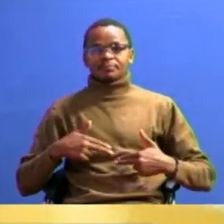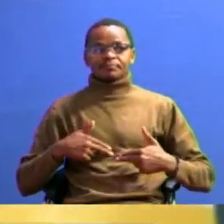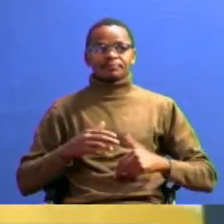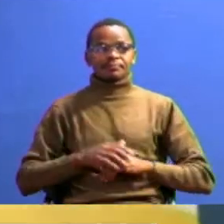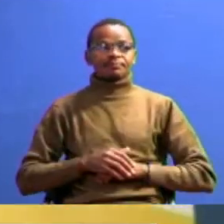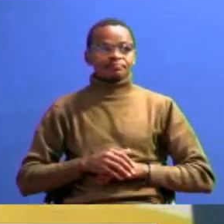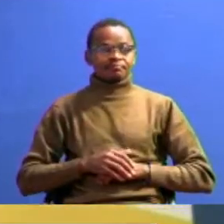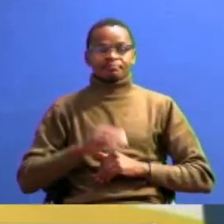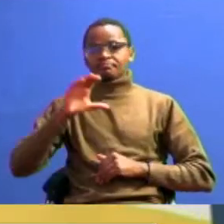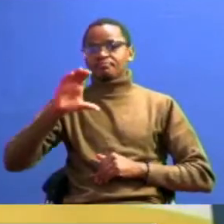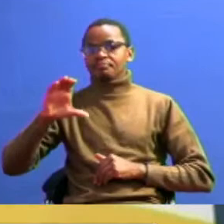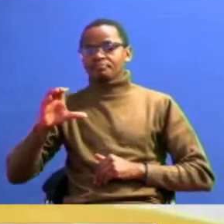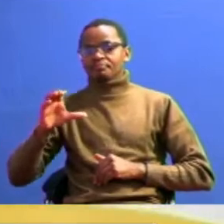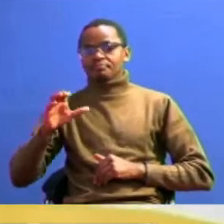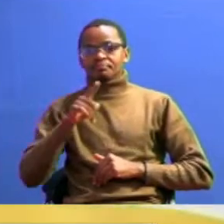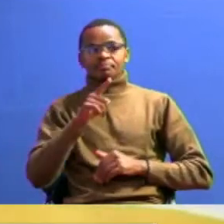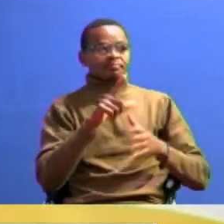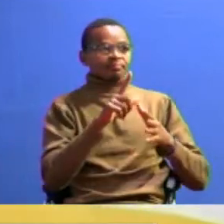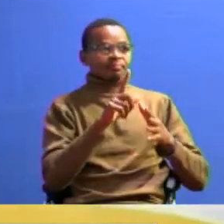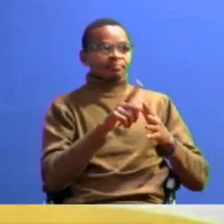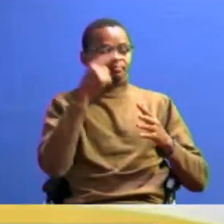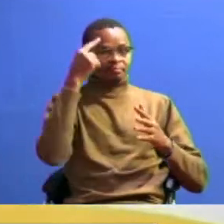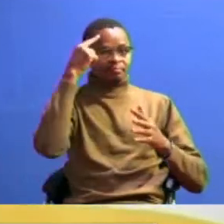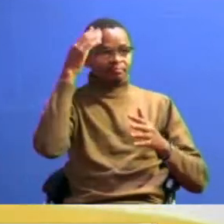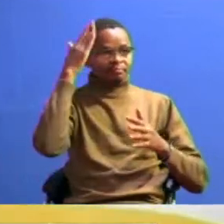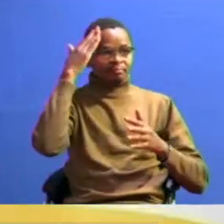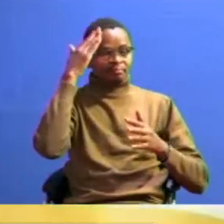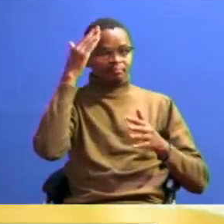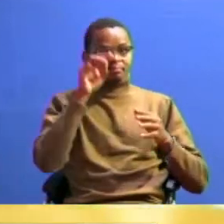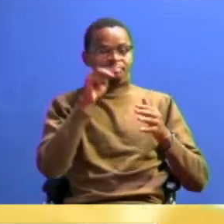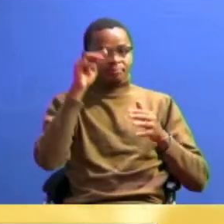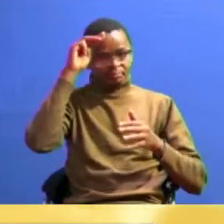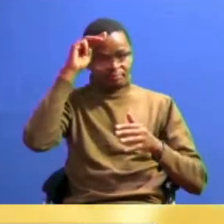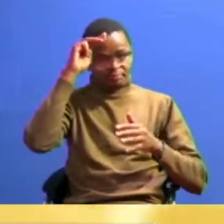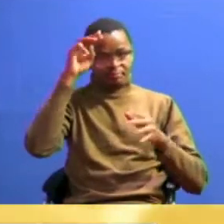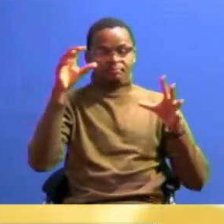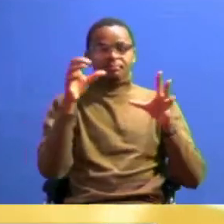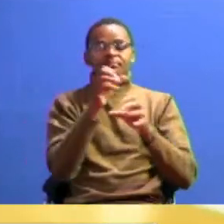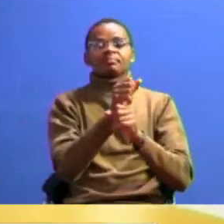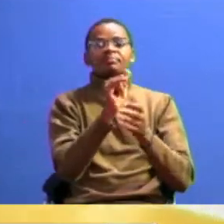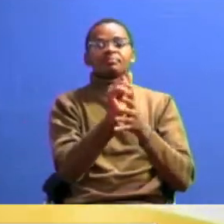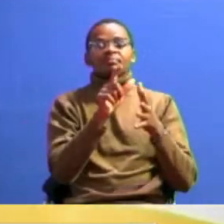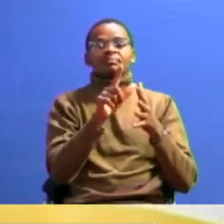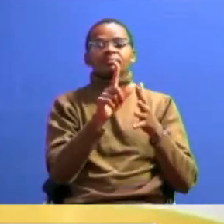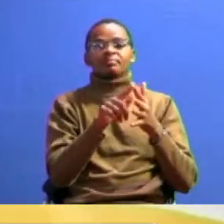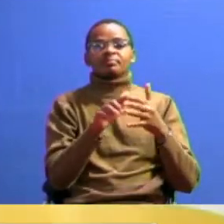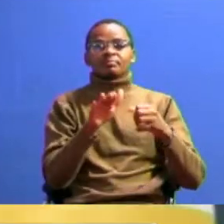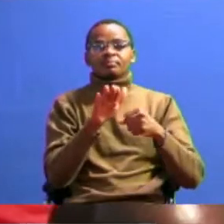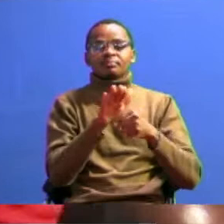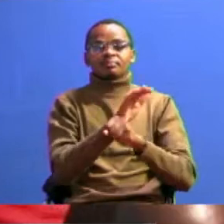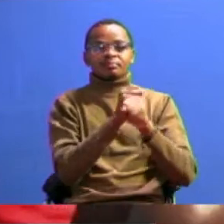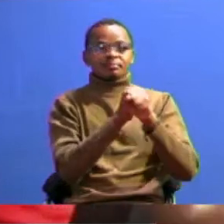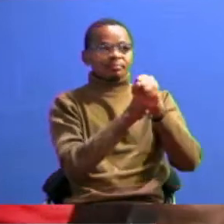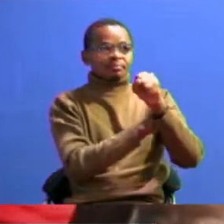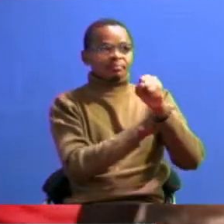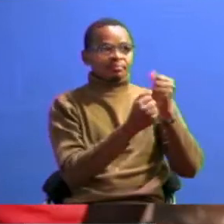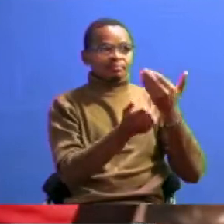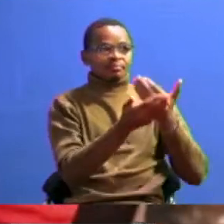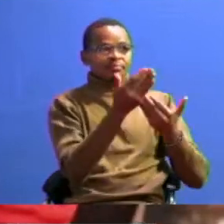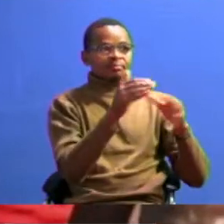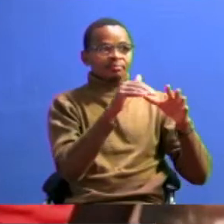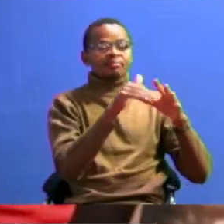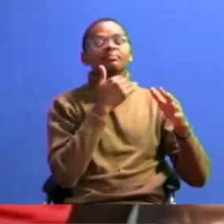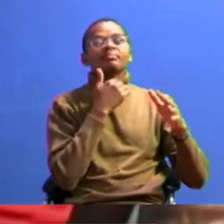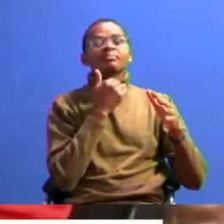The county's ambitious plan aims to establish a robust mental health system that provides comprehensive support and care to those in